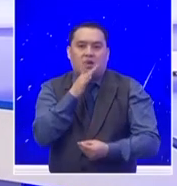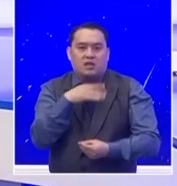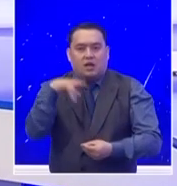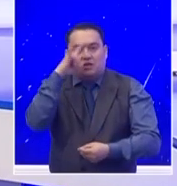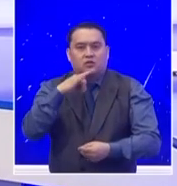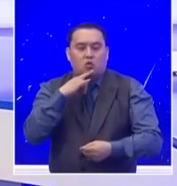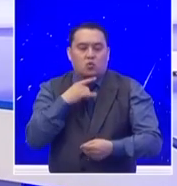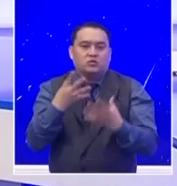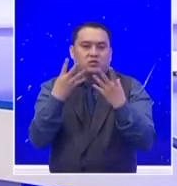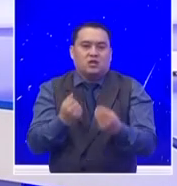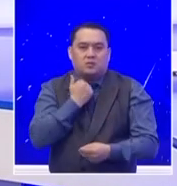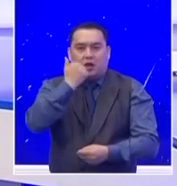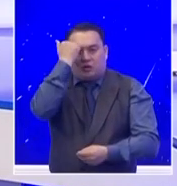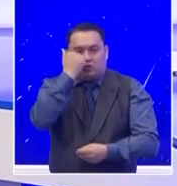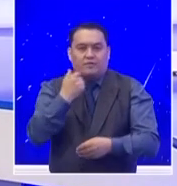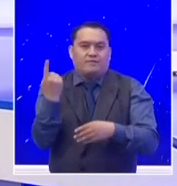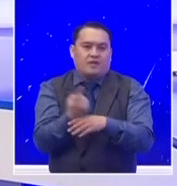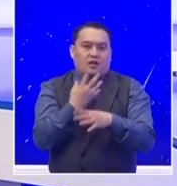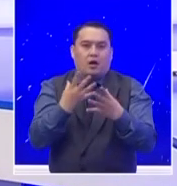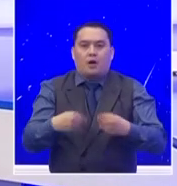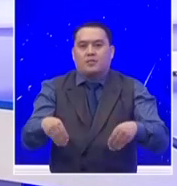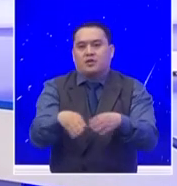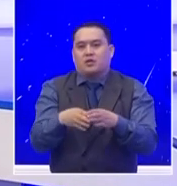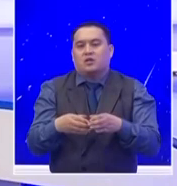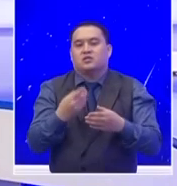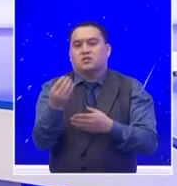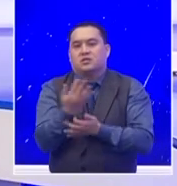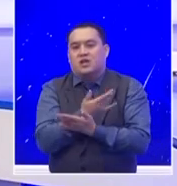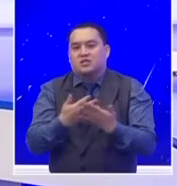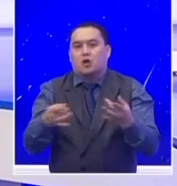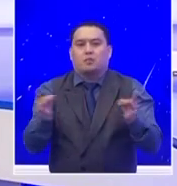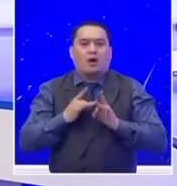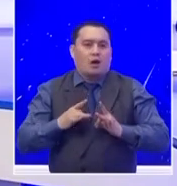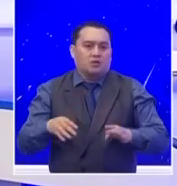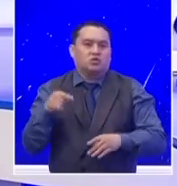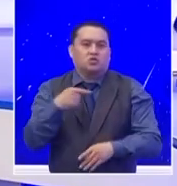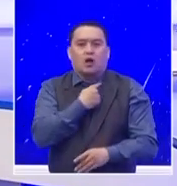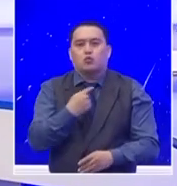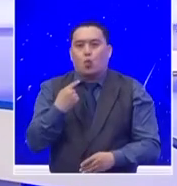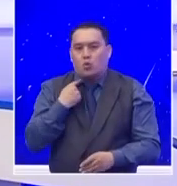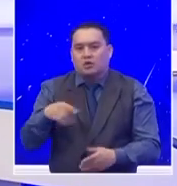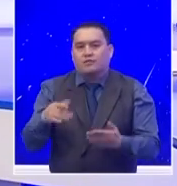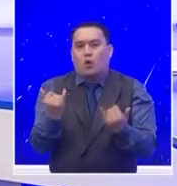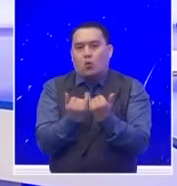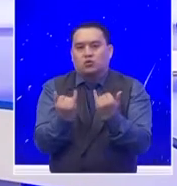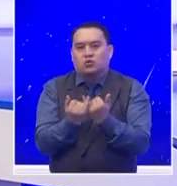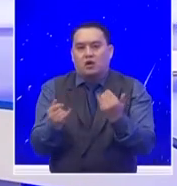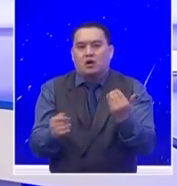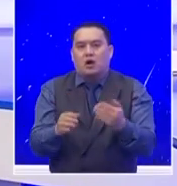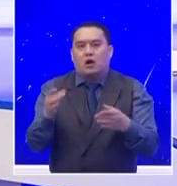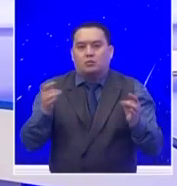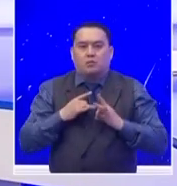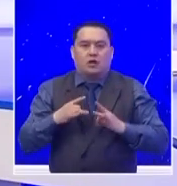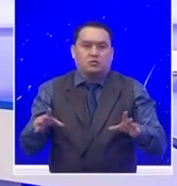Казахстана. Так совпало, что первый день весны объединил сразу несколько праздников. Тысячи талдыкурганцев и гостей города вышли